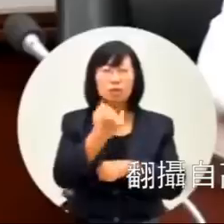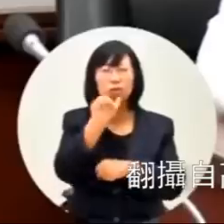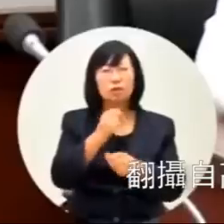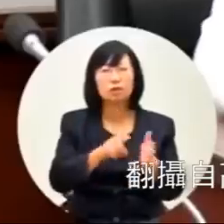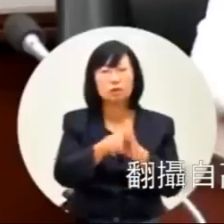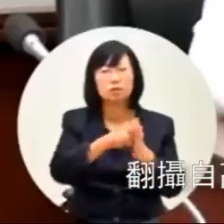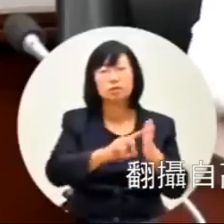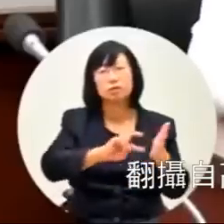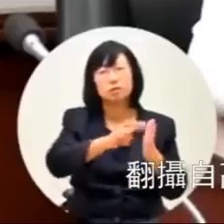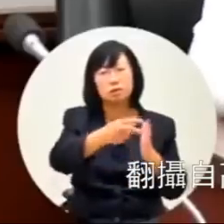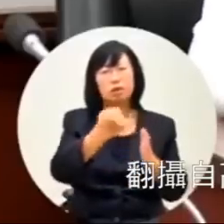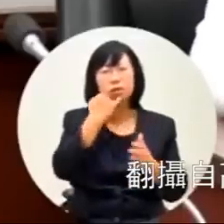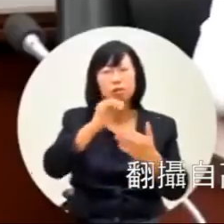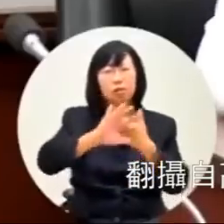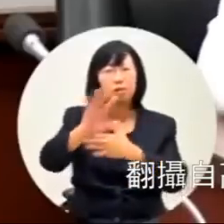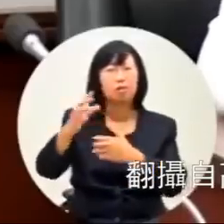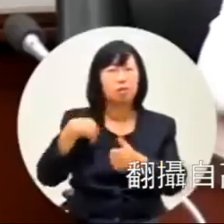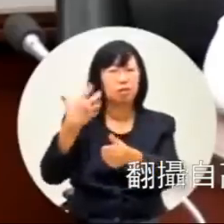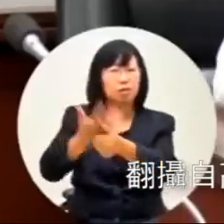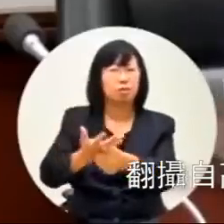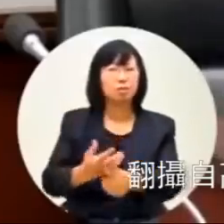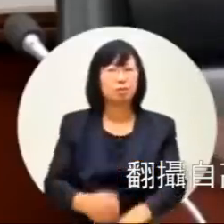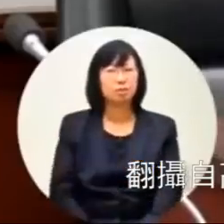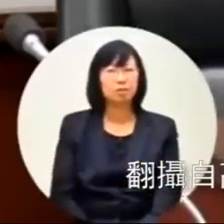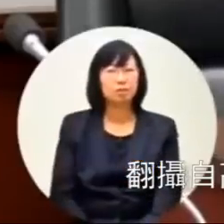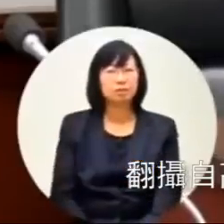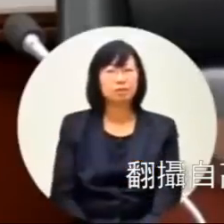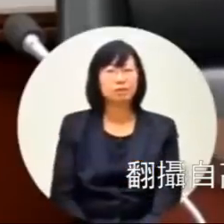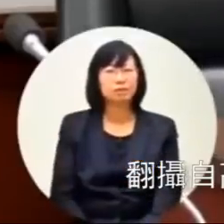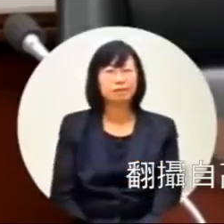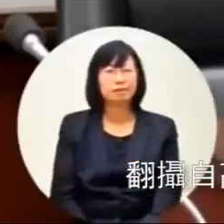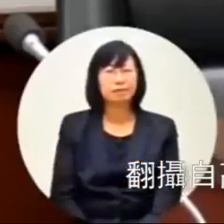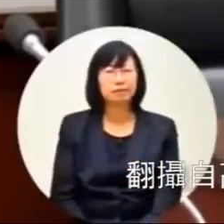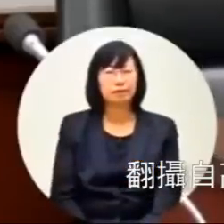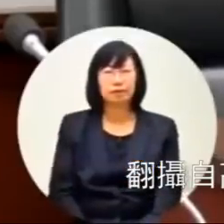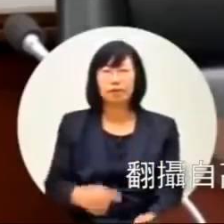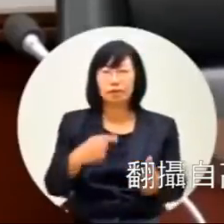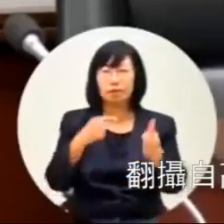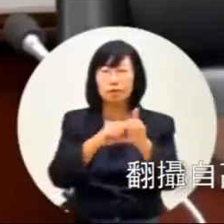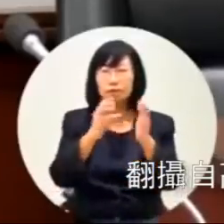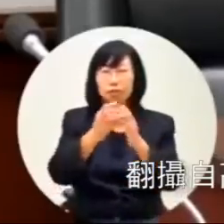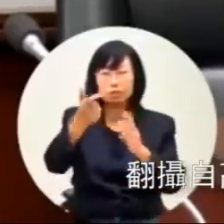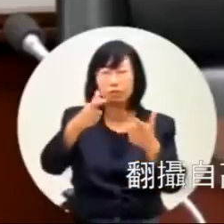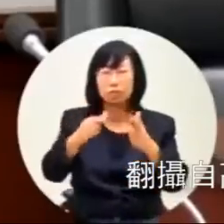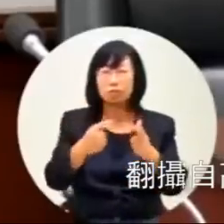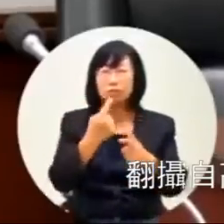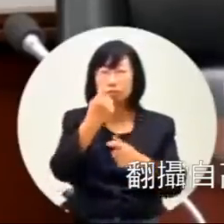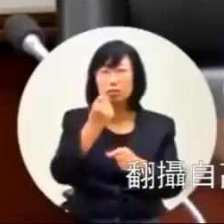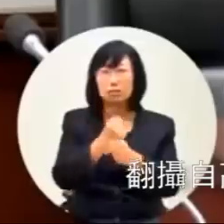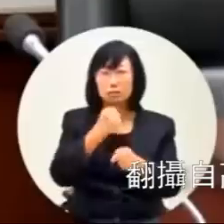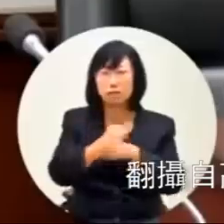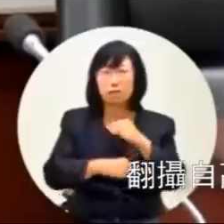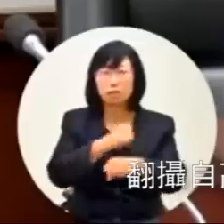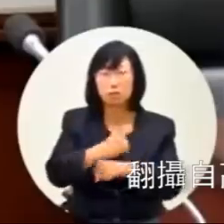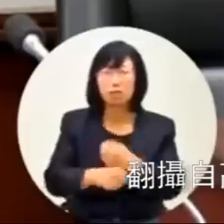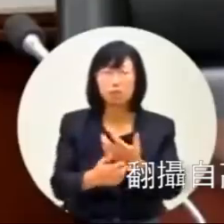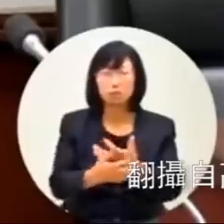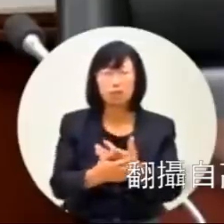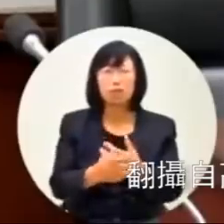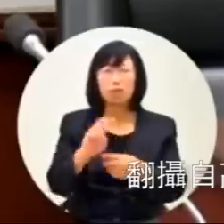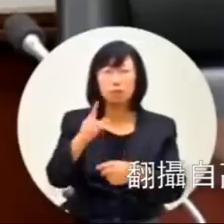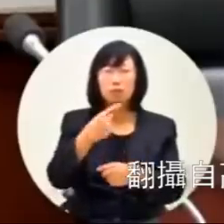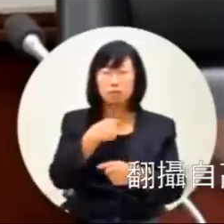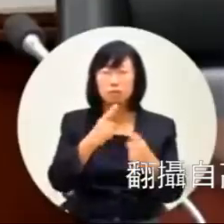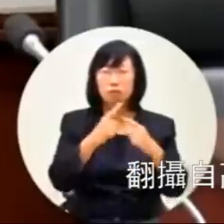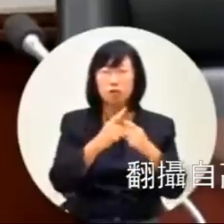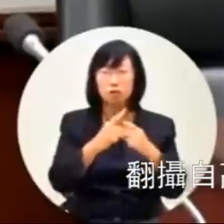光局外包。其实我觉得哈，局长不是只有办活动，或是局长不是只有一出现在那些场合